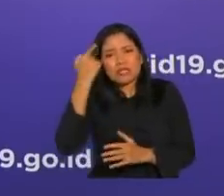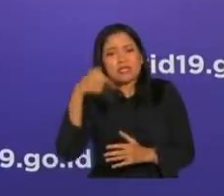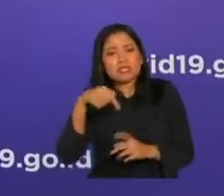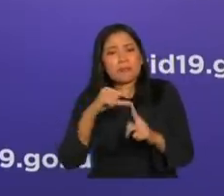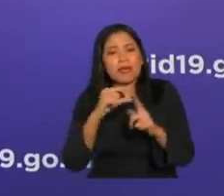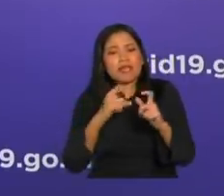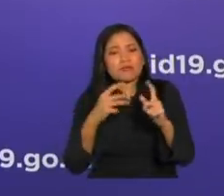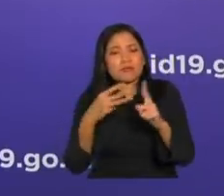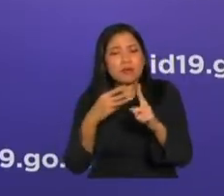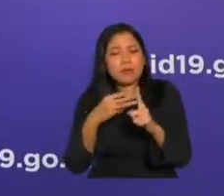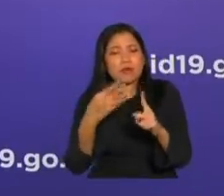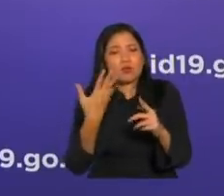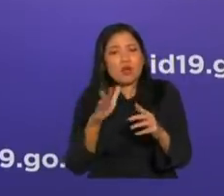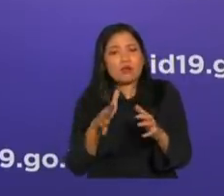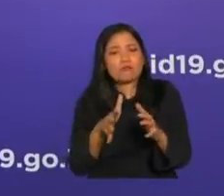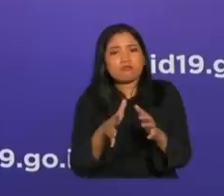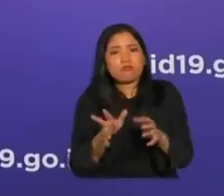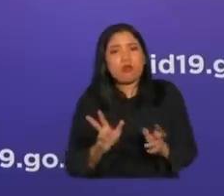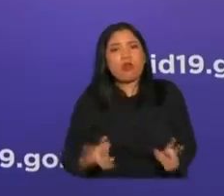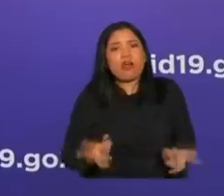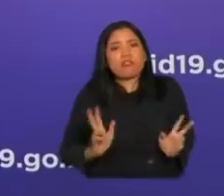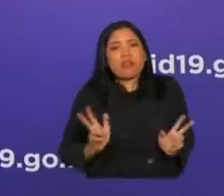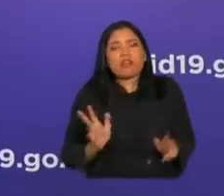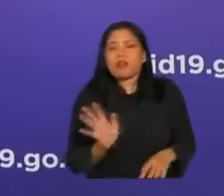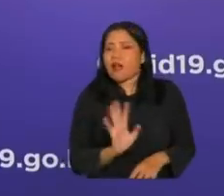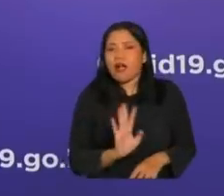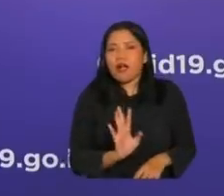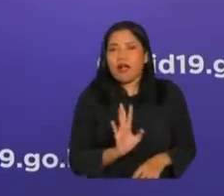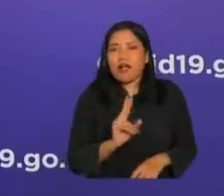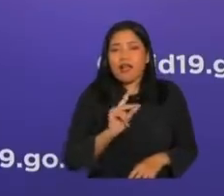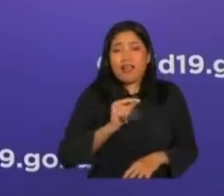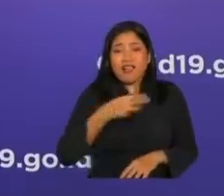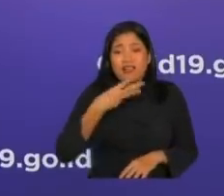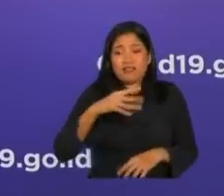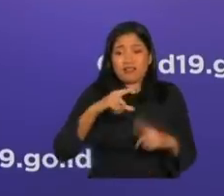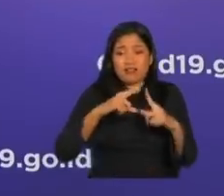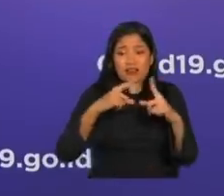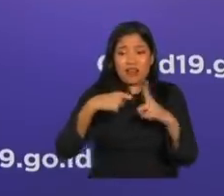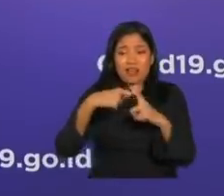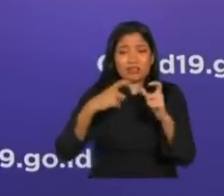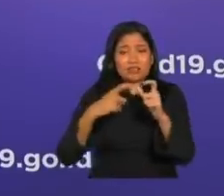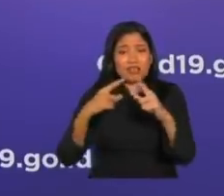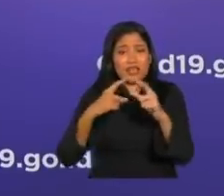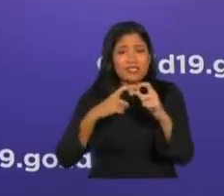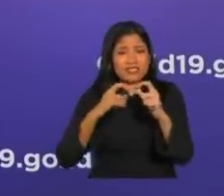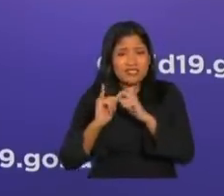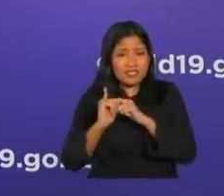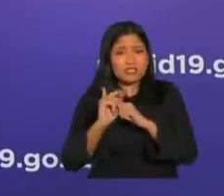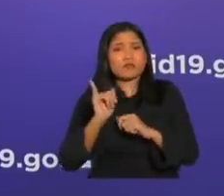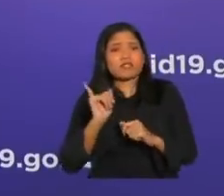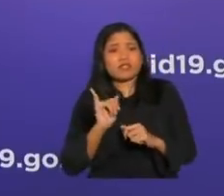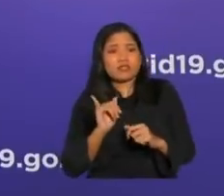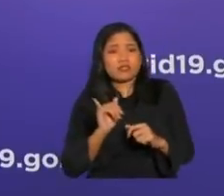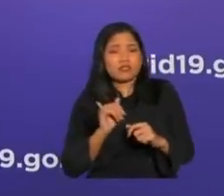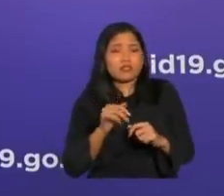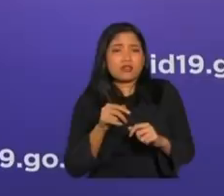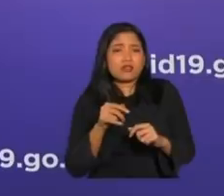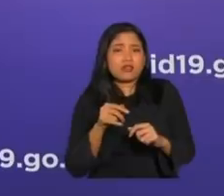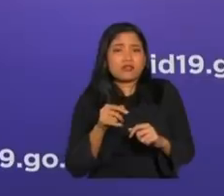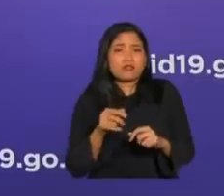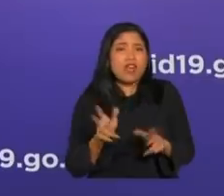karena kalau kemudian relaksasi ini tidak terukur Hai maka yang terjadi adalah